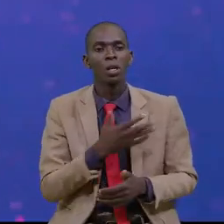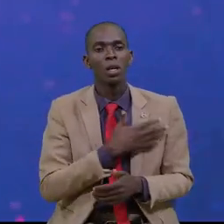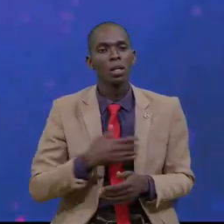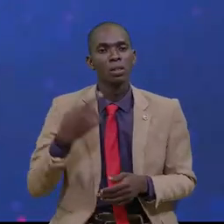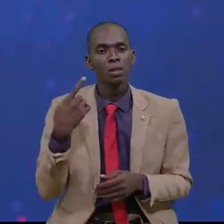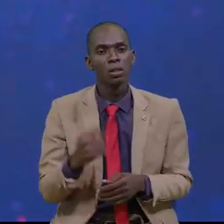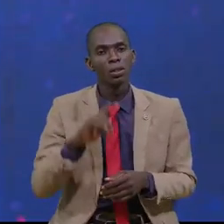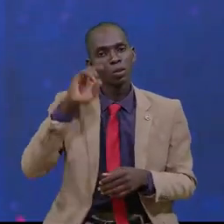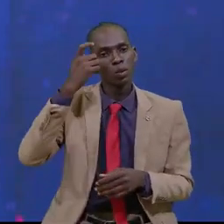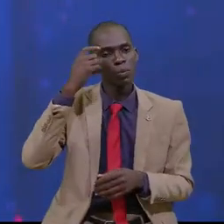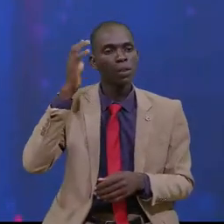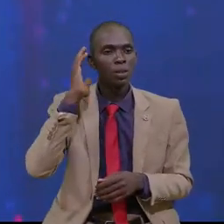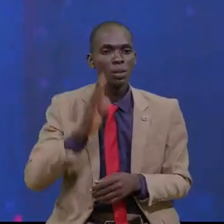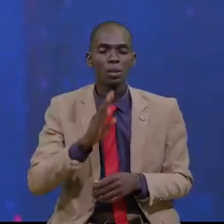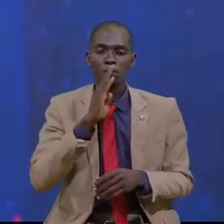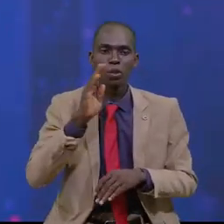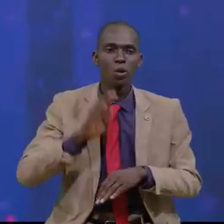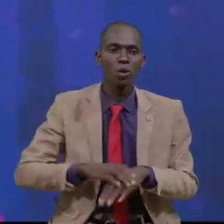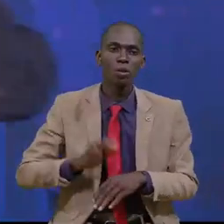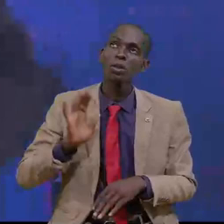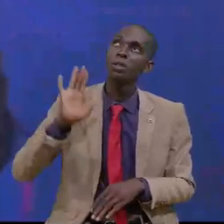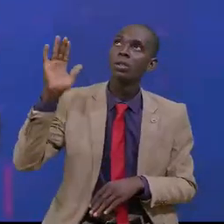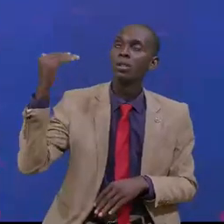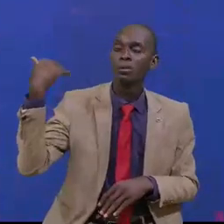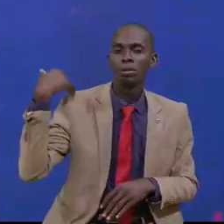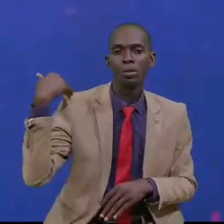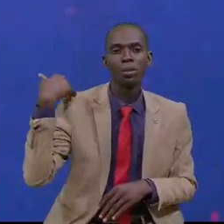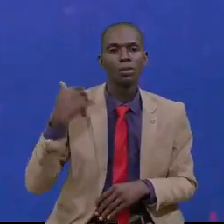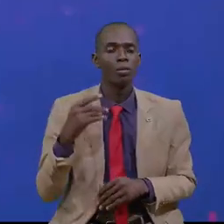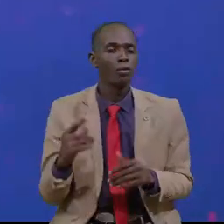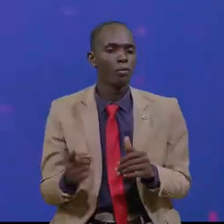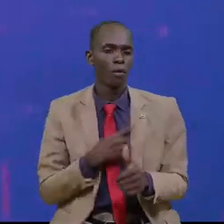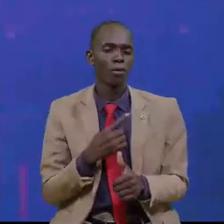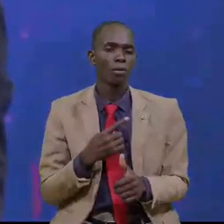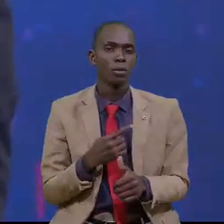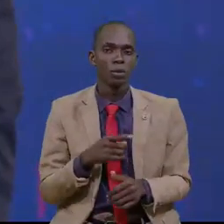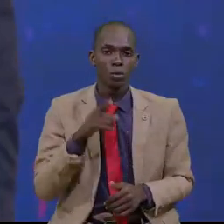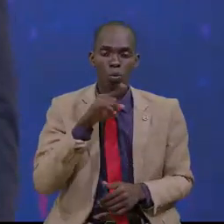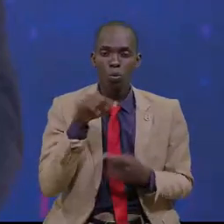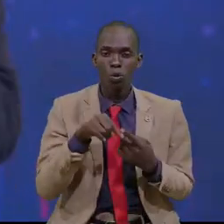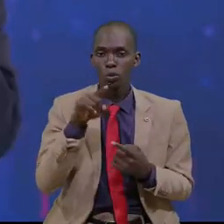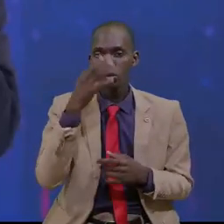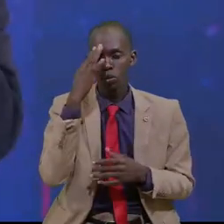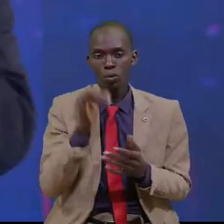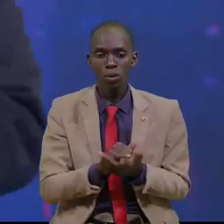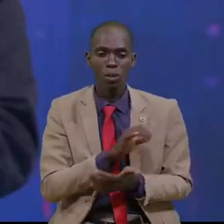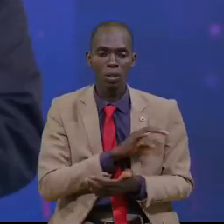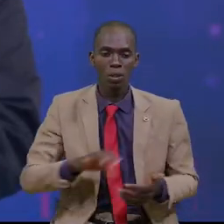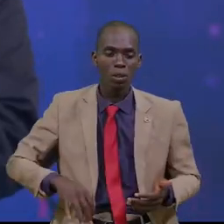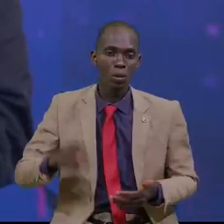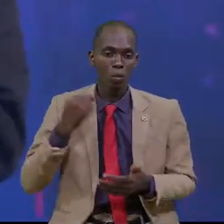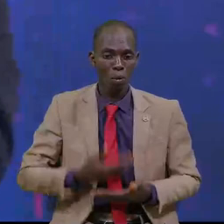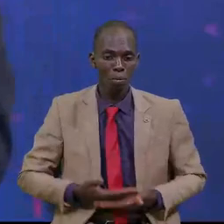domination reposera sur son épaule. Premièrement, quand vous savez que Christ est